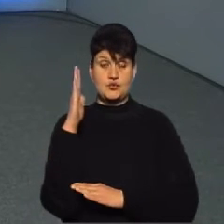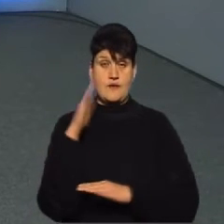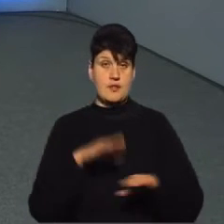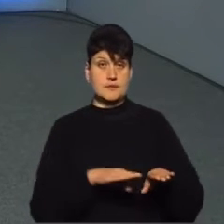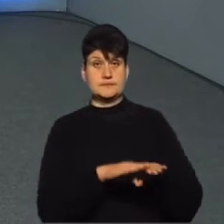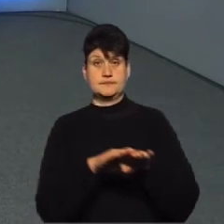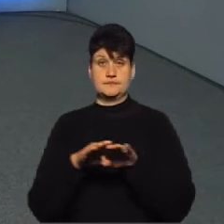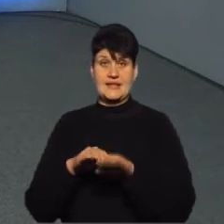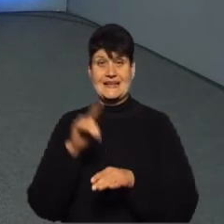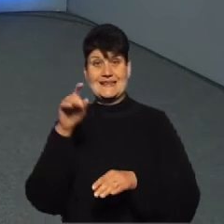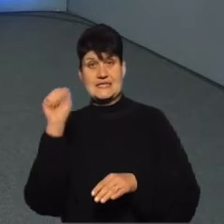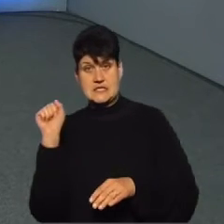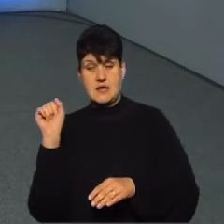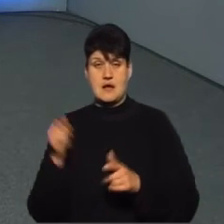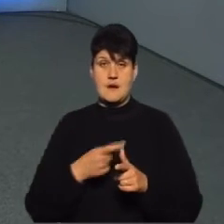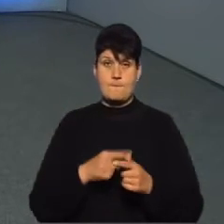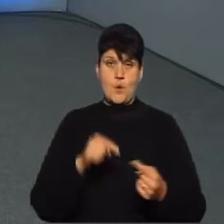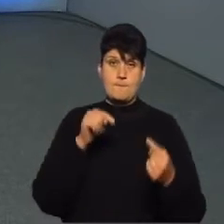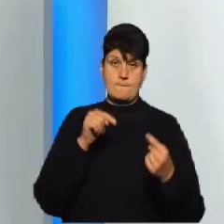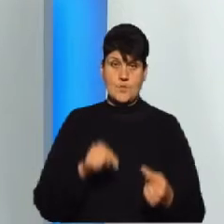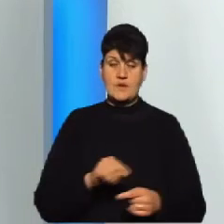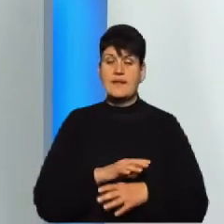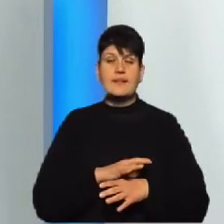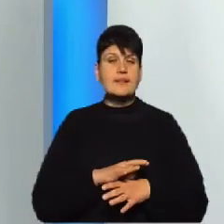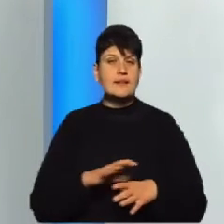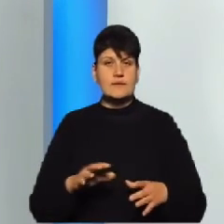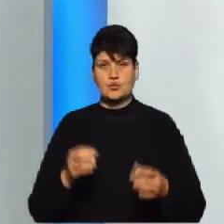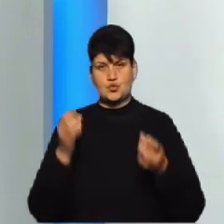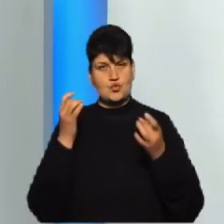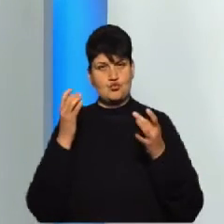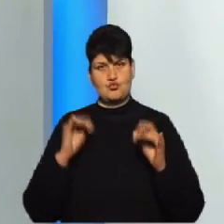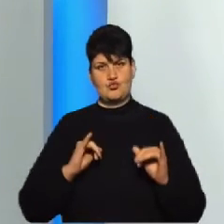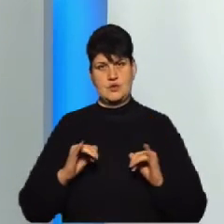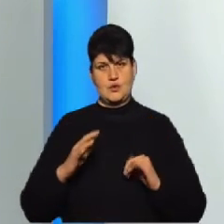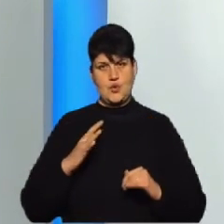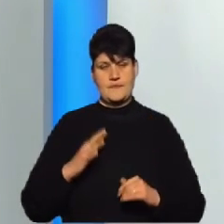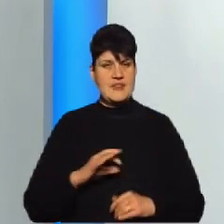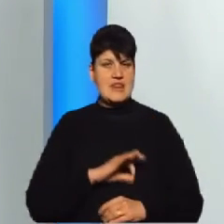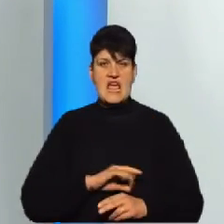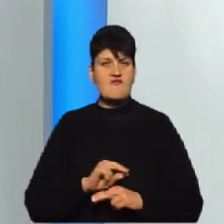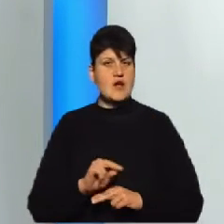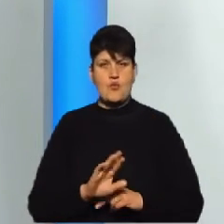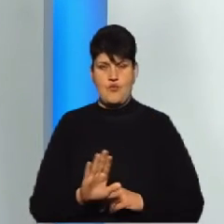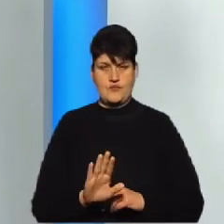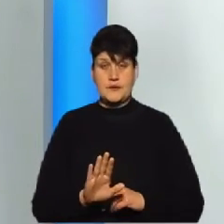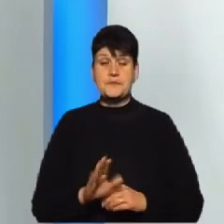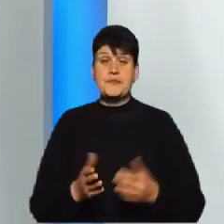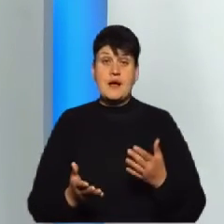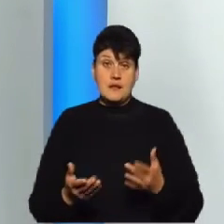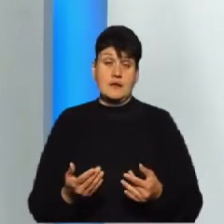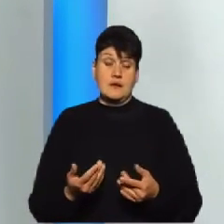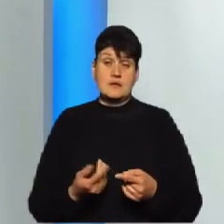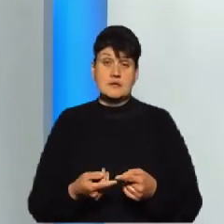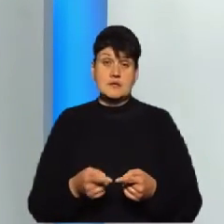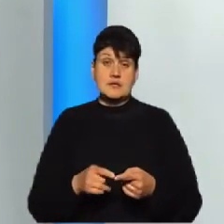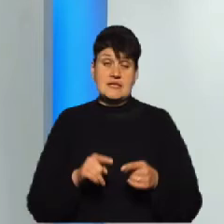не було цієї культури толерантності, тобто не виховувалася. Але, знову ж таки, вона в різних сферах,